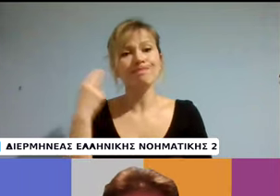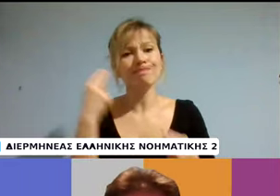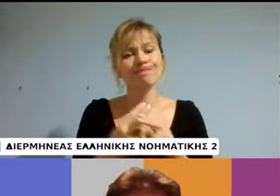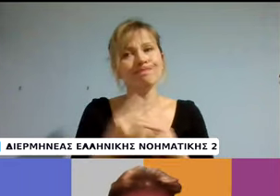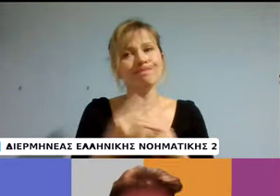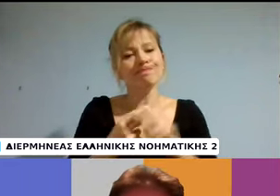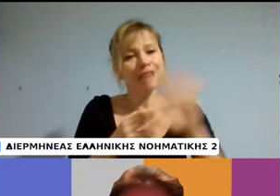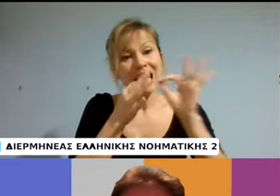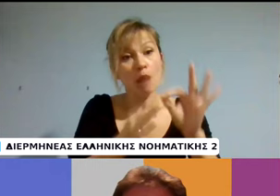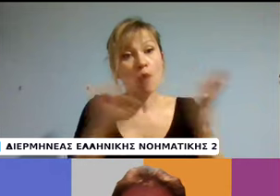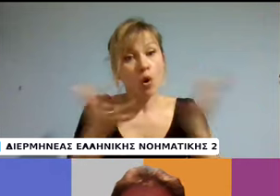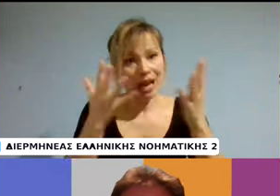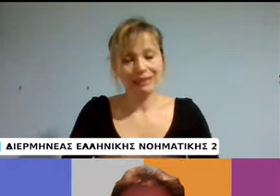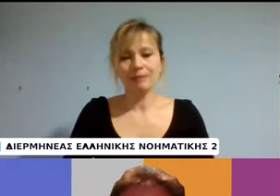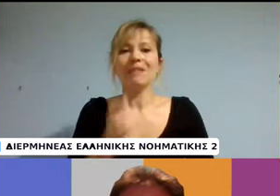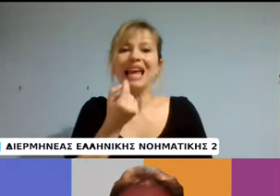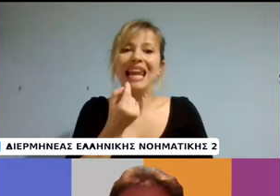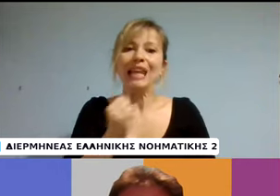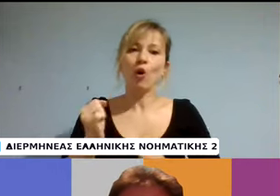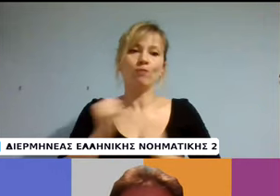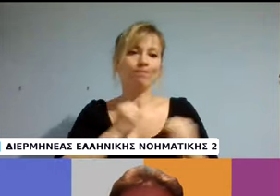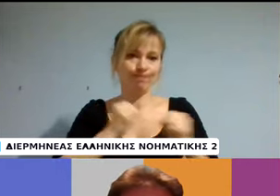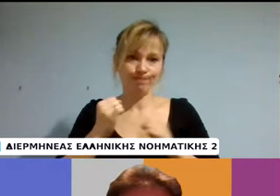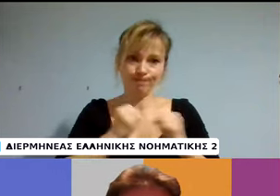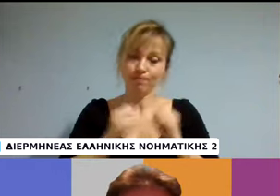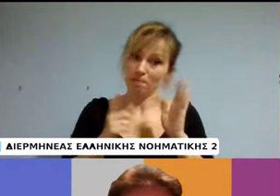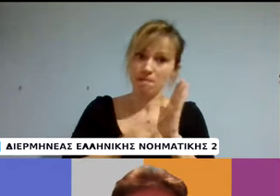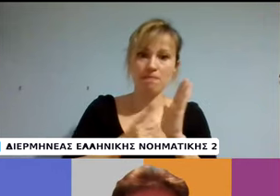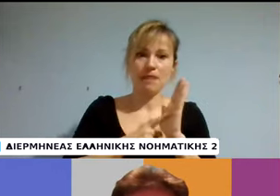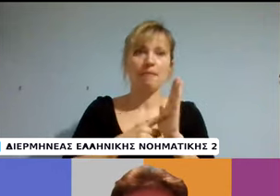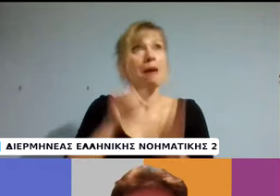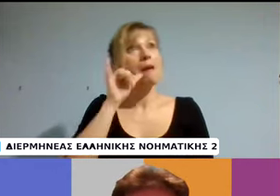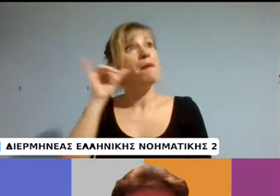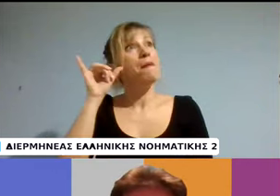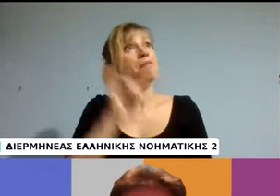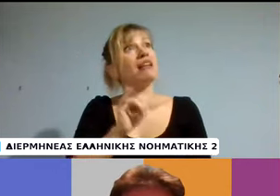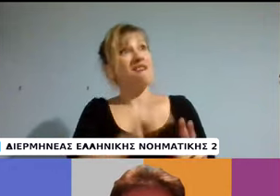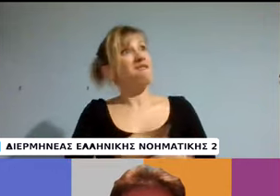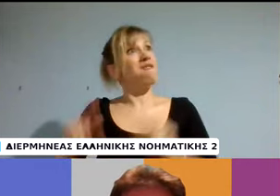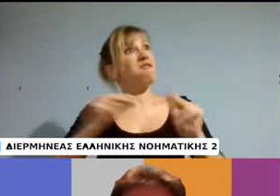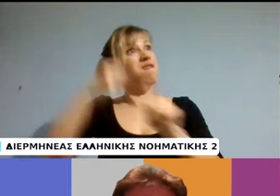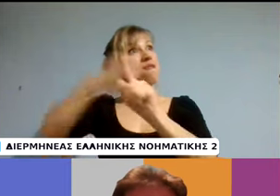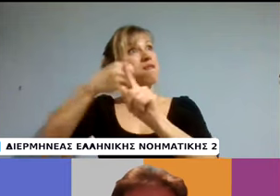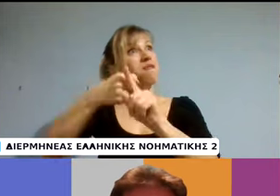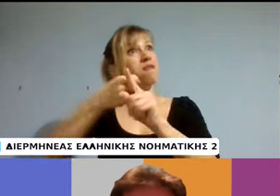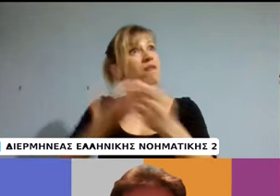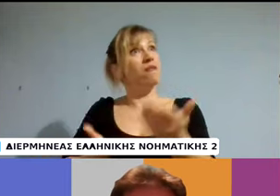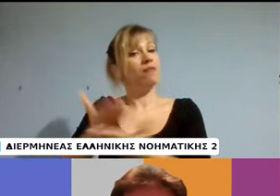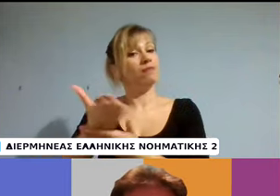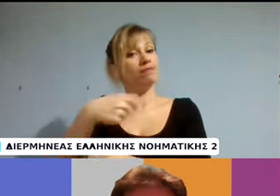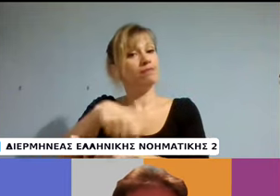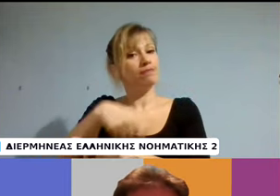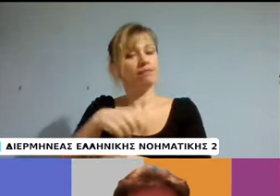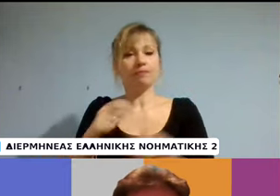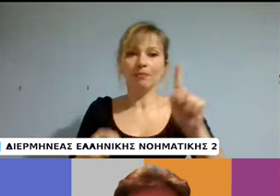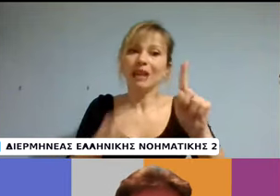διστακτικοί σε αυτές τις περιπτώσεις, δηλαδή να μην λέμε ότι πάντοτε πρέπει να κινηθούμε με τον ίδιο τρόπο, είναι το ότι πραγματικά